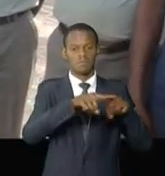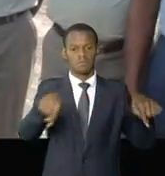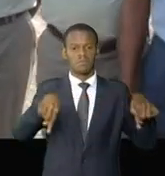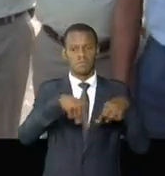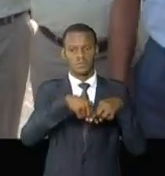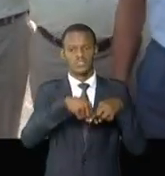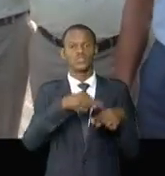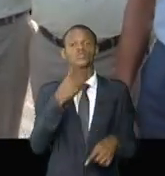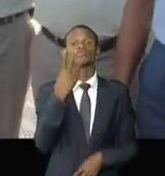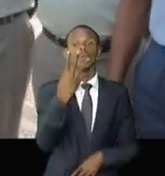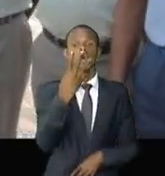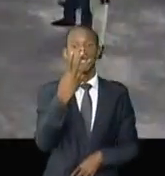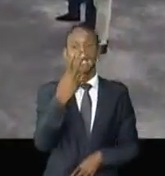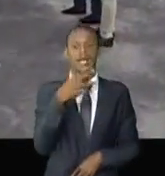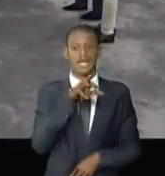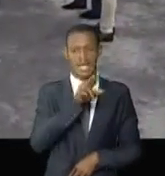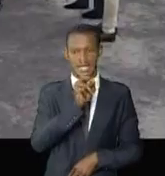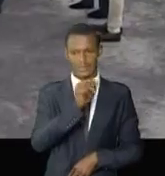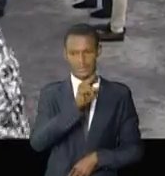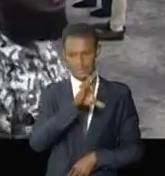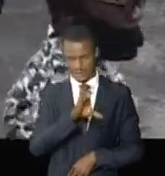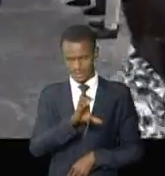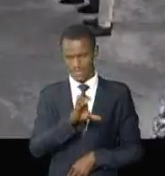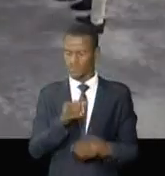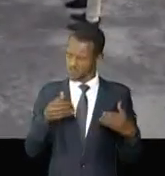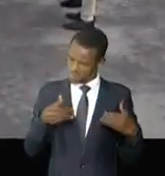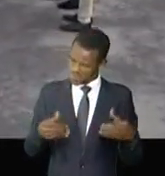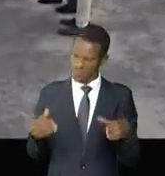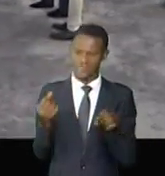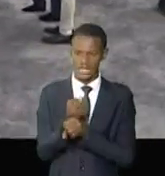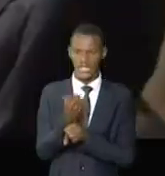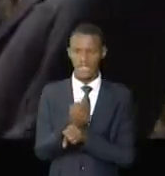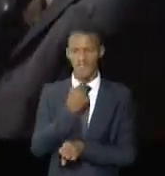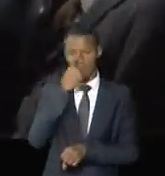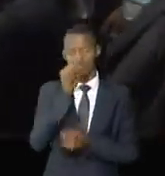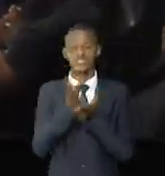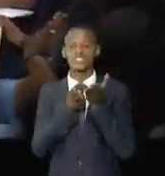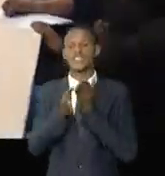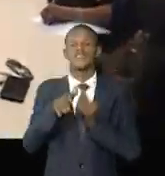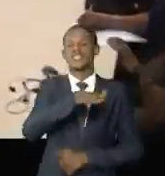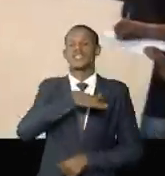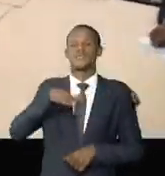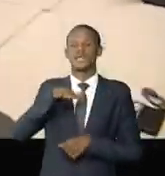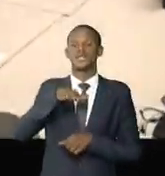nationale congolaise le protège pour continuer à servir non seulement le pays, mais arroser tout le